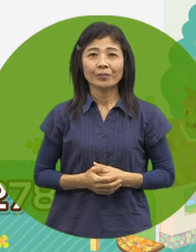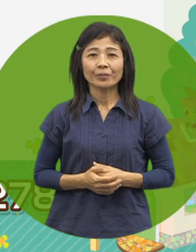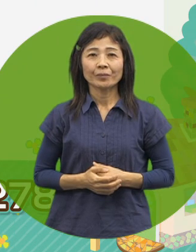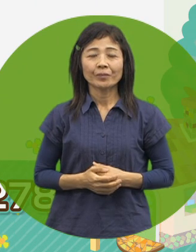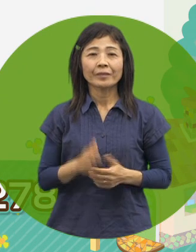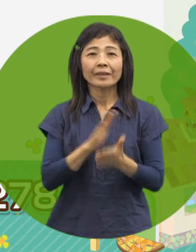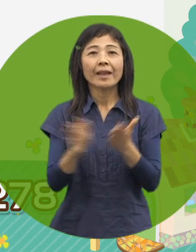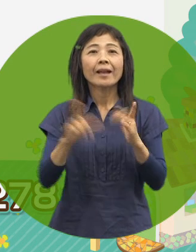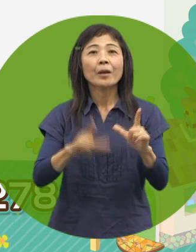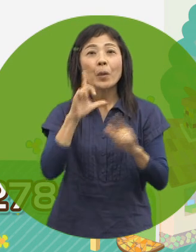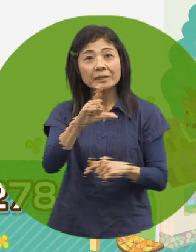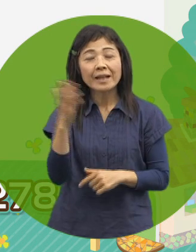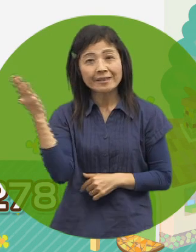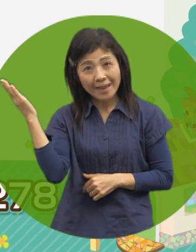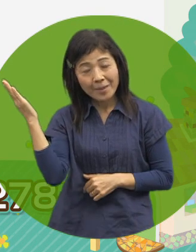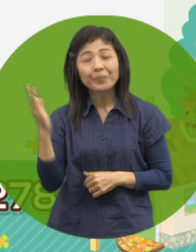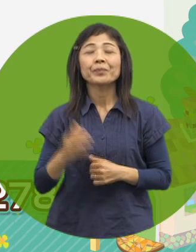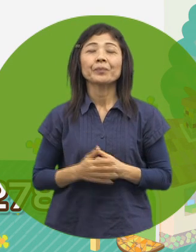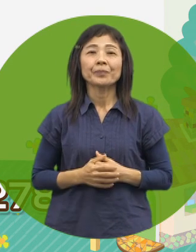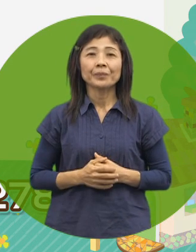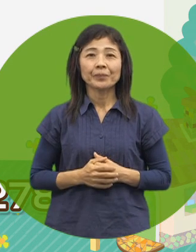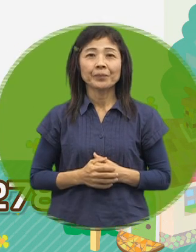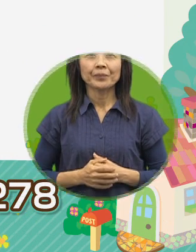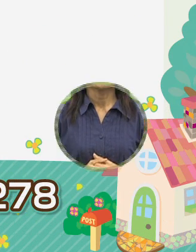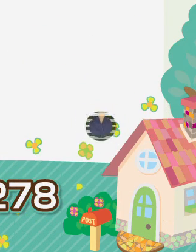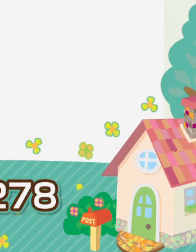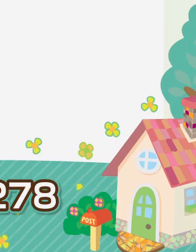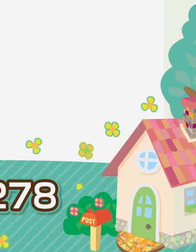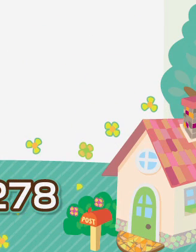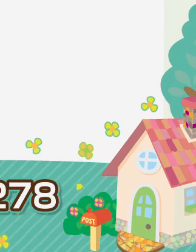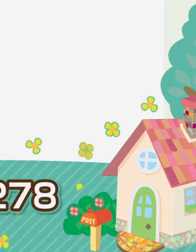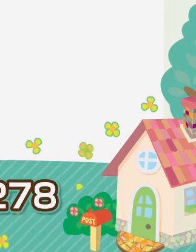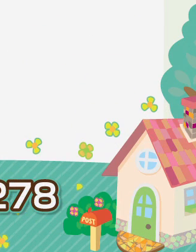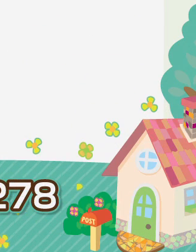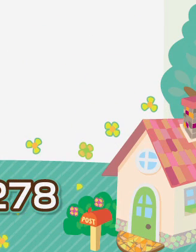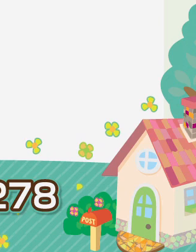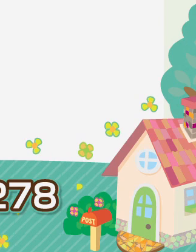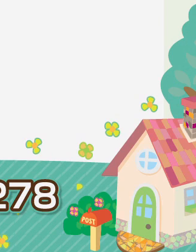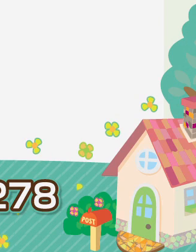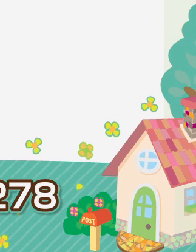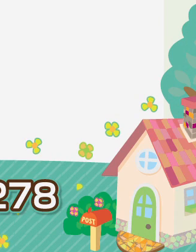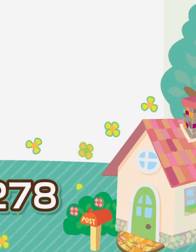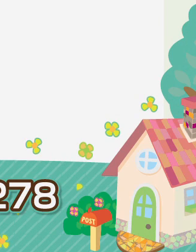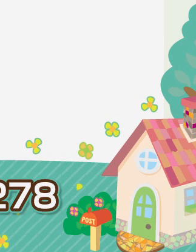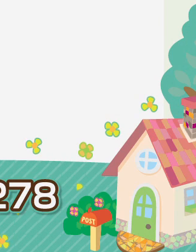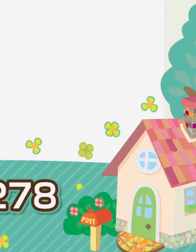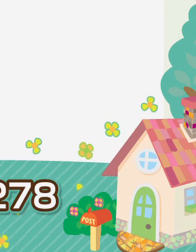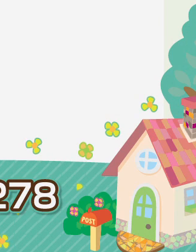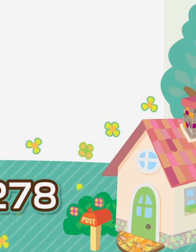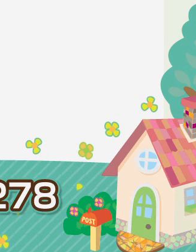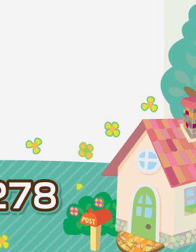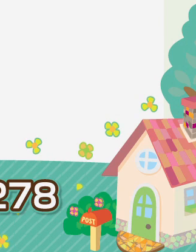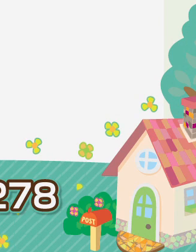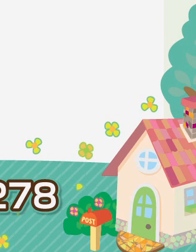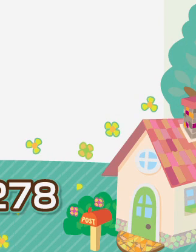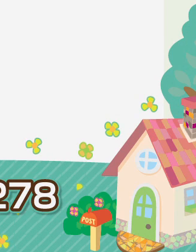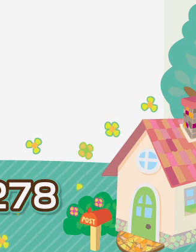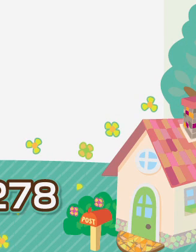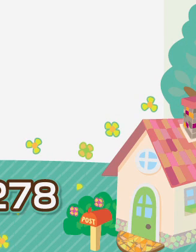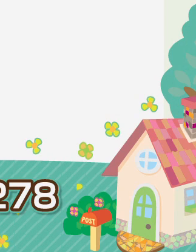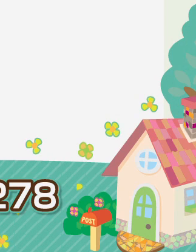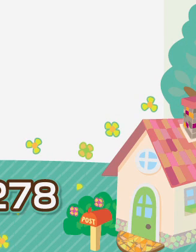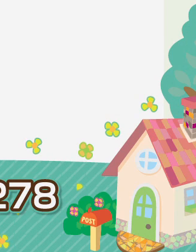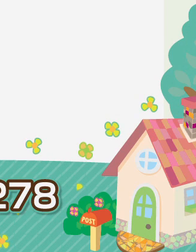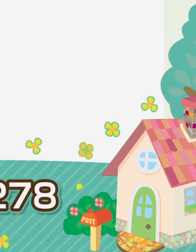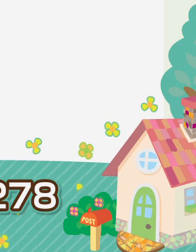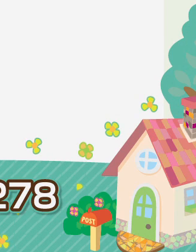続いて県からのお知らせです。平成27年度後期技能検定のご案内です。技能検定